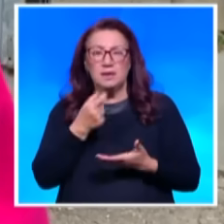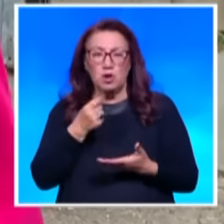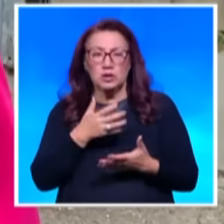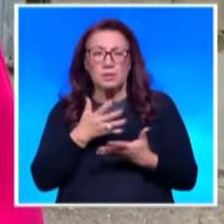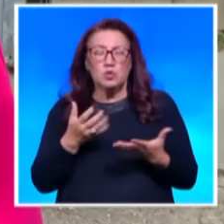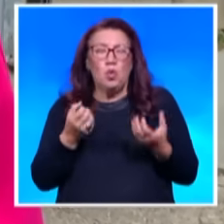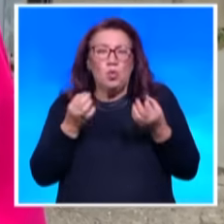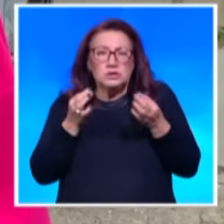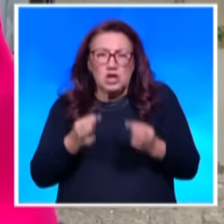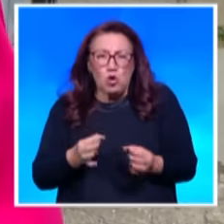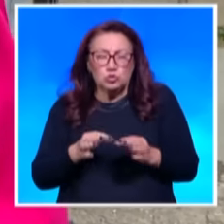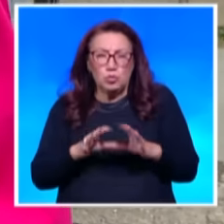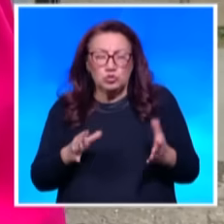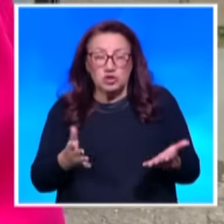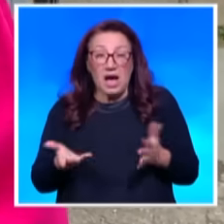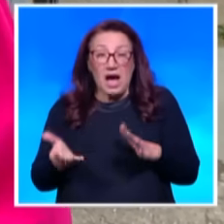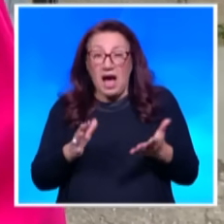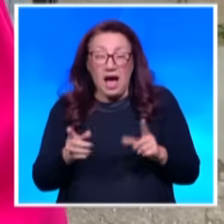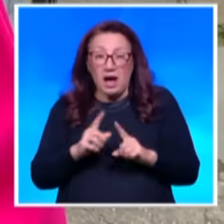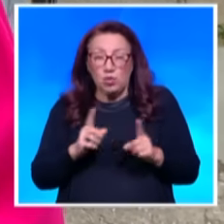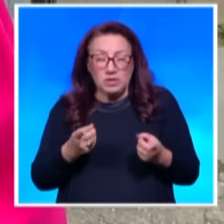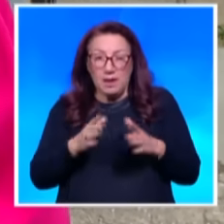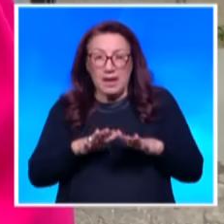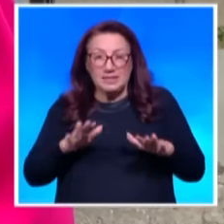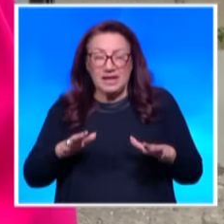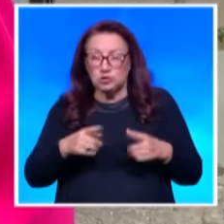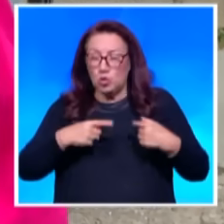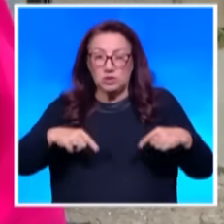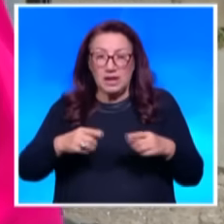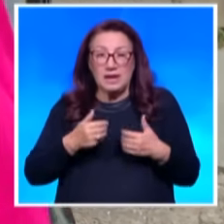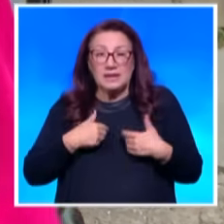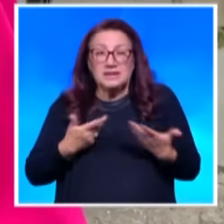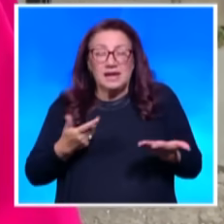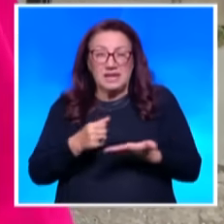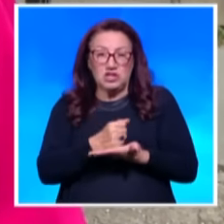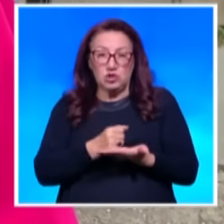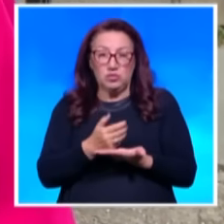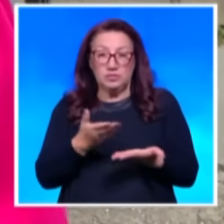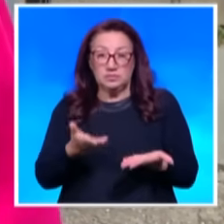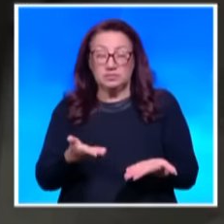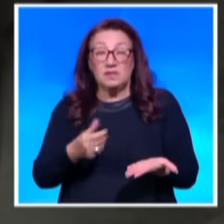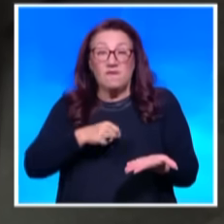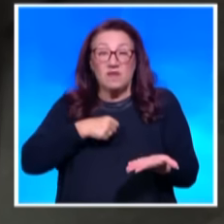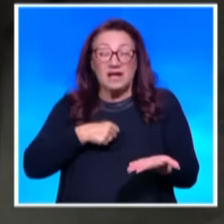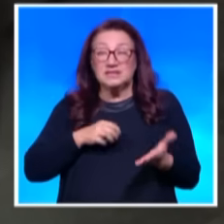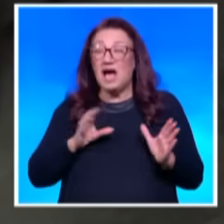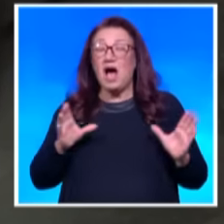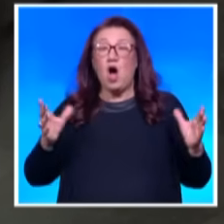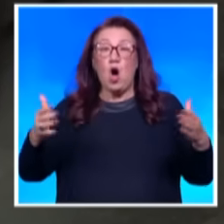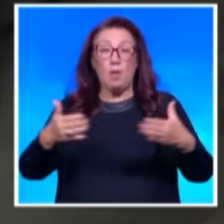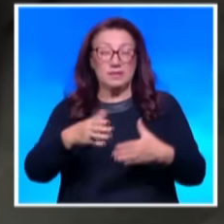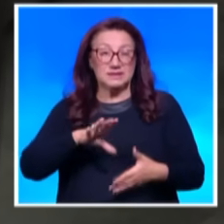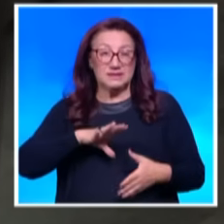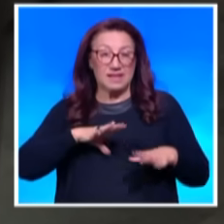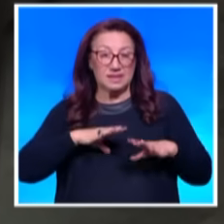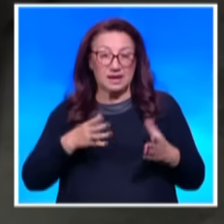Ако нямаше това детско отделение, към нас къде щяха да ни лекуват? Аз недоумявам как областен град го оставят без детско отделение. От днес детското